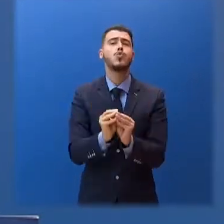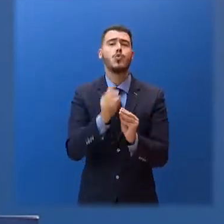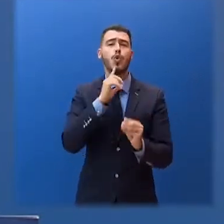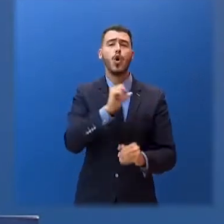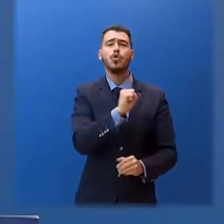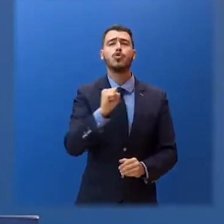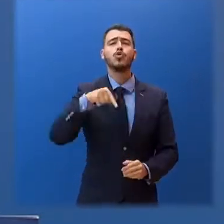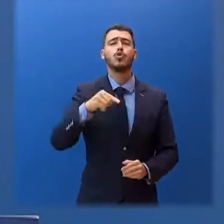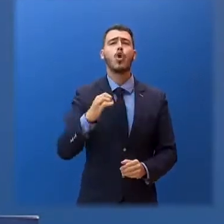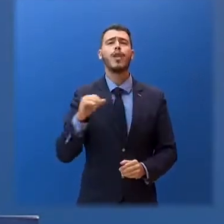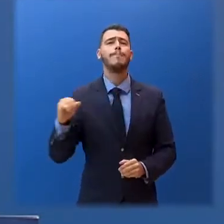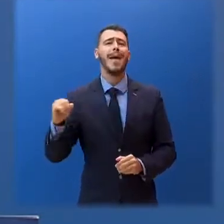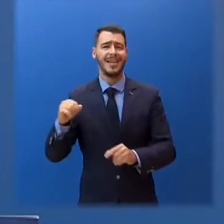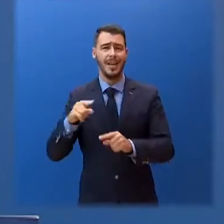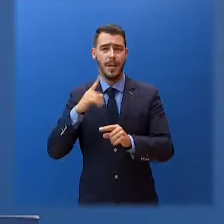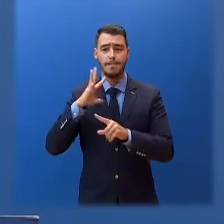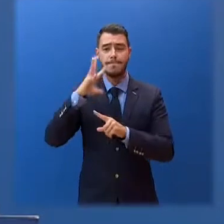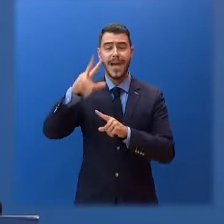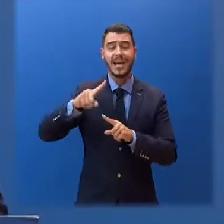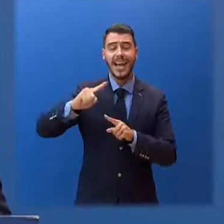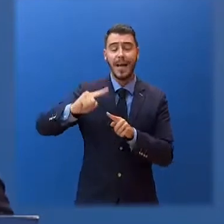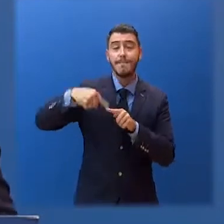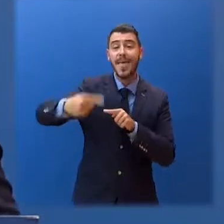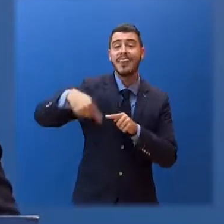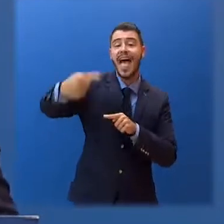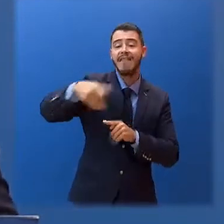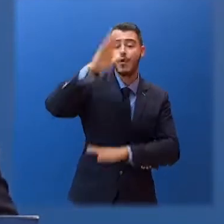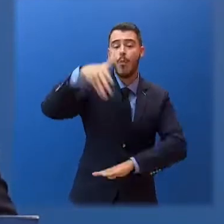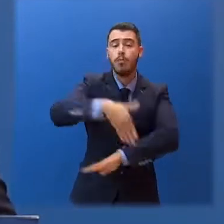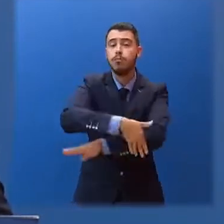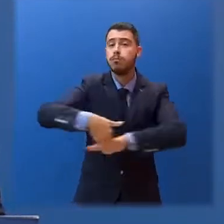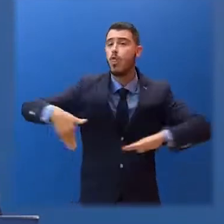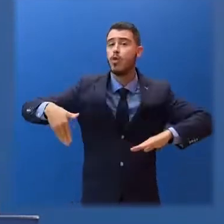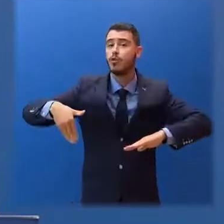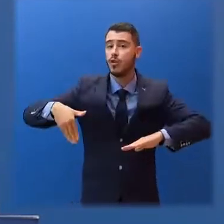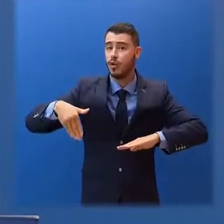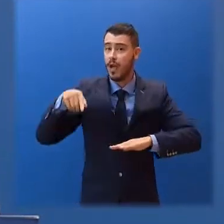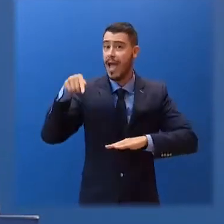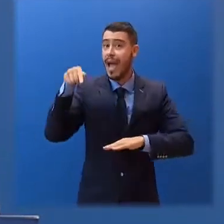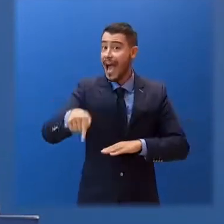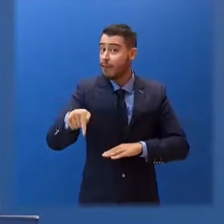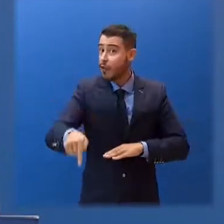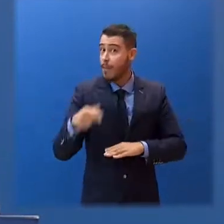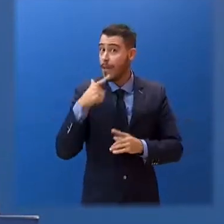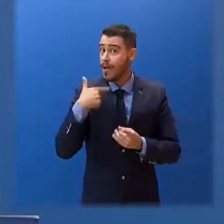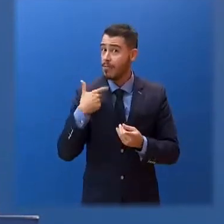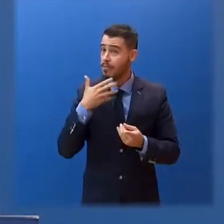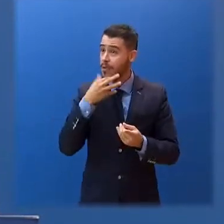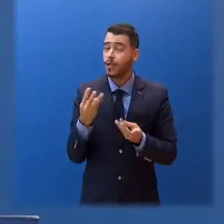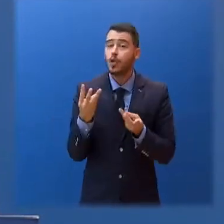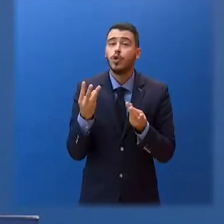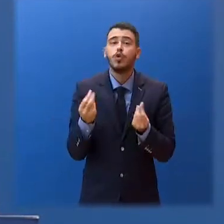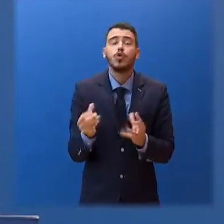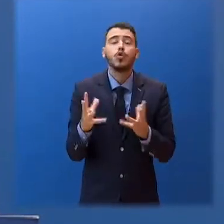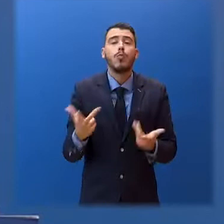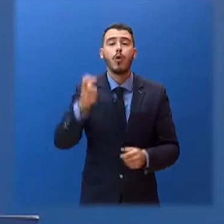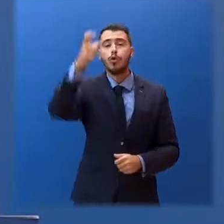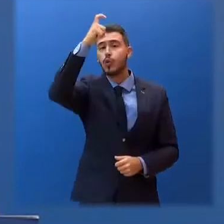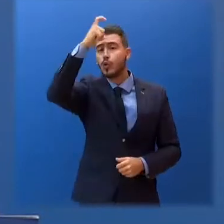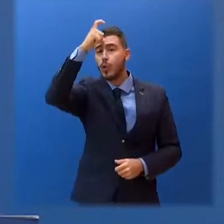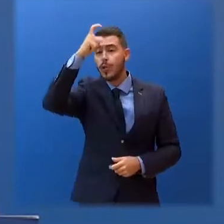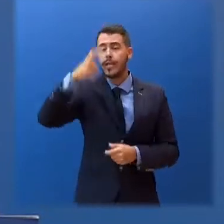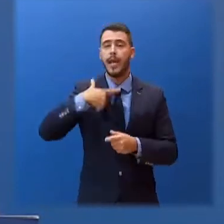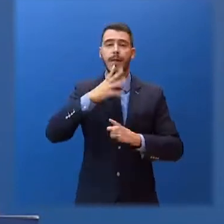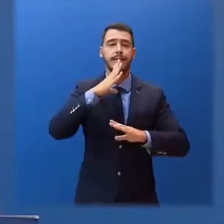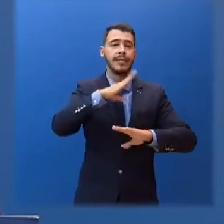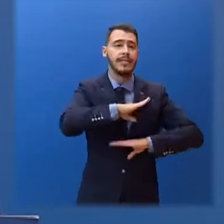την οποία έχει δώσει, ή θεωρεί ότι δεν είναι καν βάση συζήτησης αυτών των ιδεών για αποκλιμάκωση με την Τουρκία σε στρατιωτικό